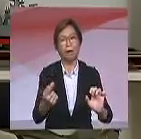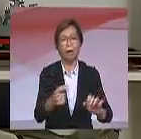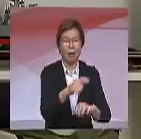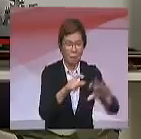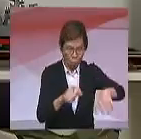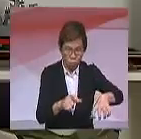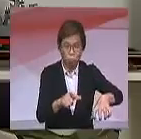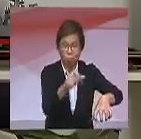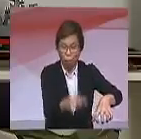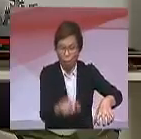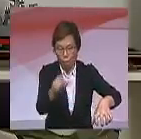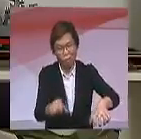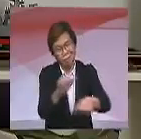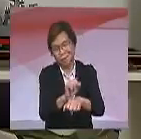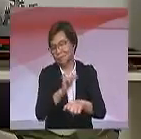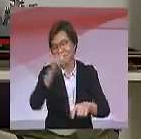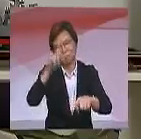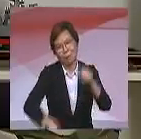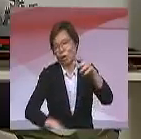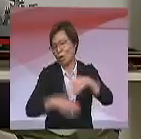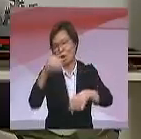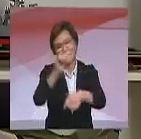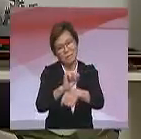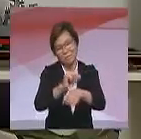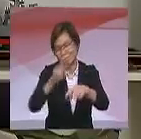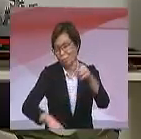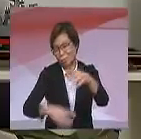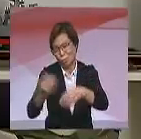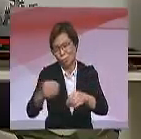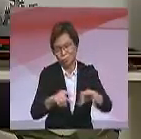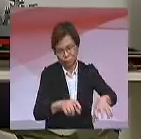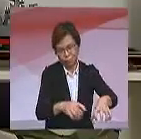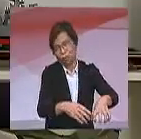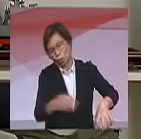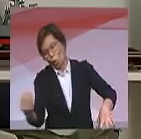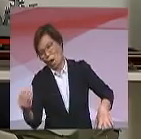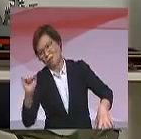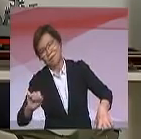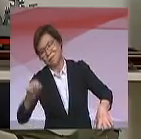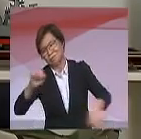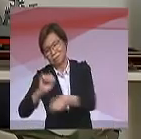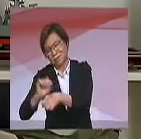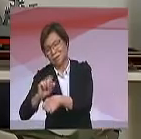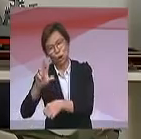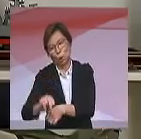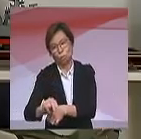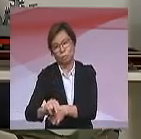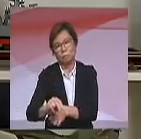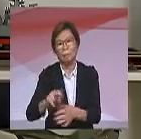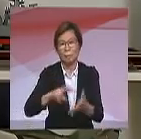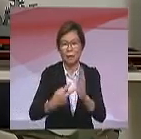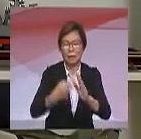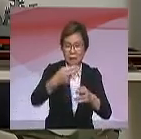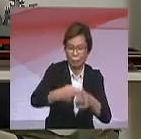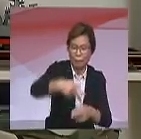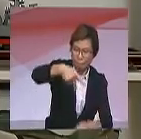bekerja juga tidak dibenarkan keluar daripada kawasan tersebut. Bermaknanya, inilah yang